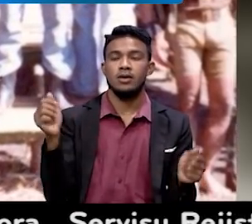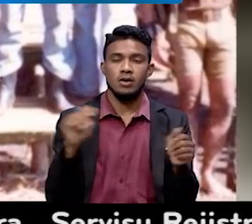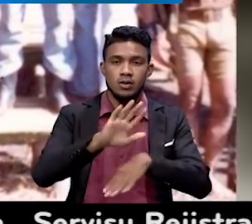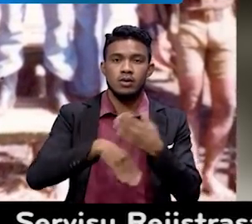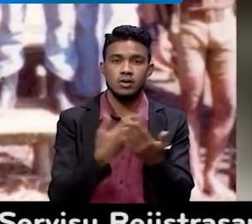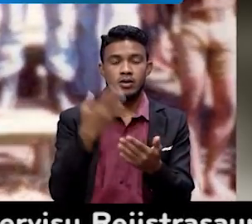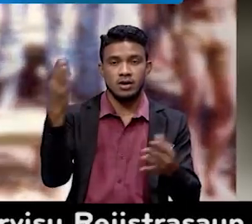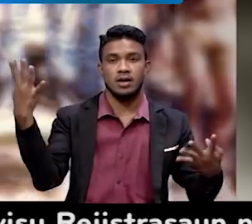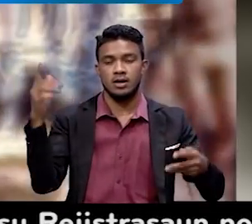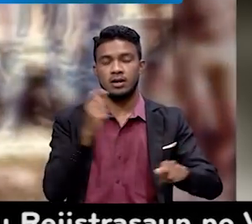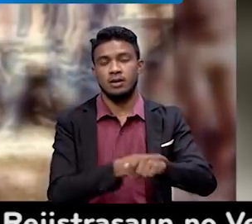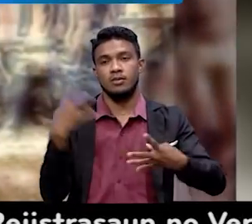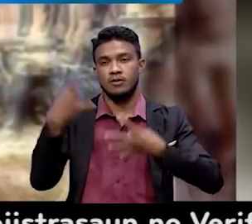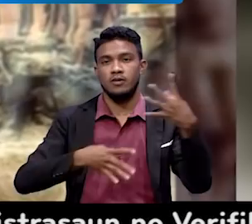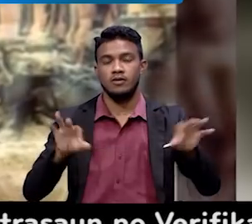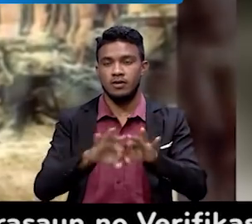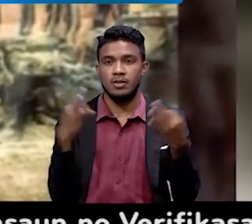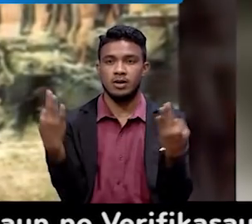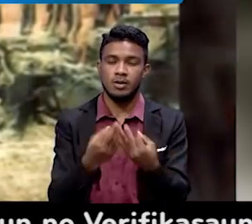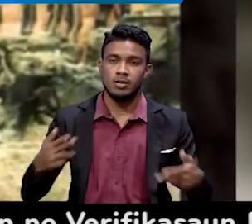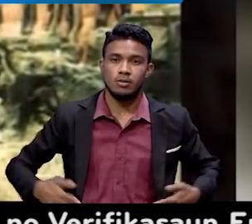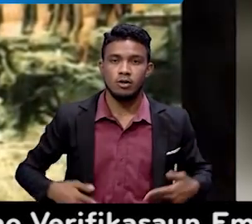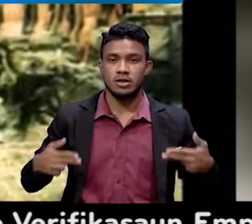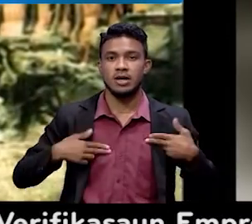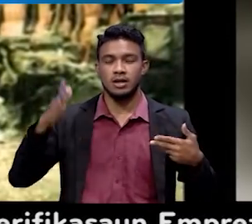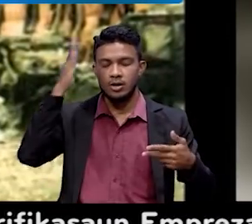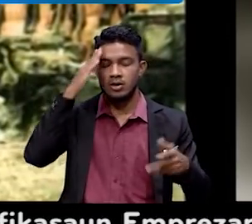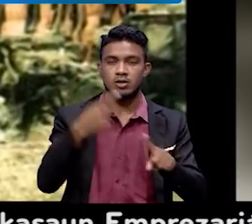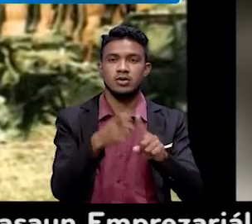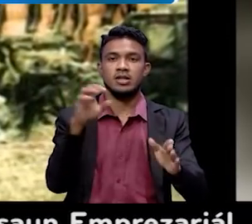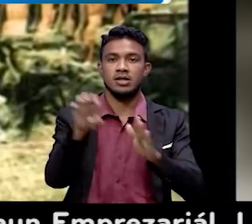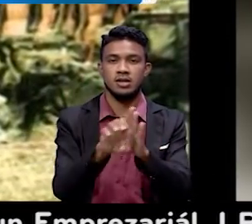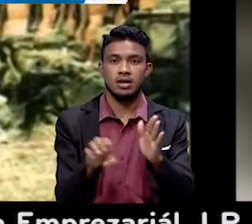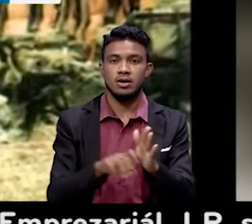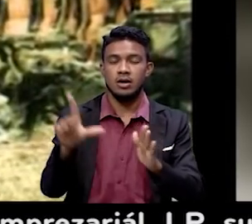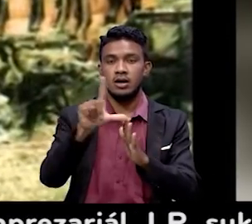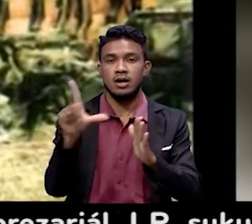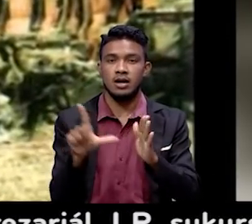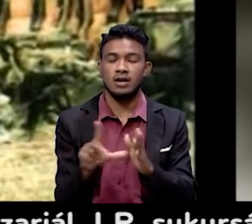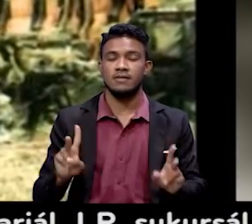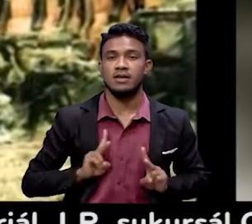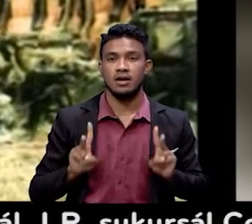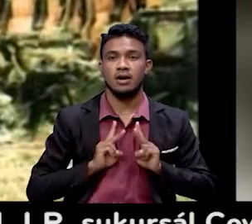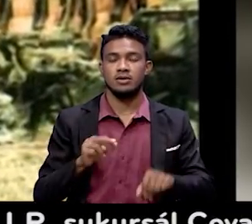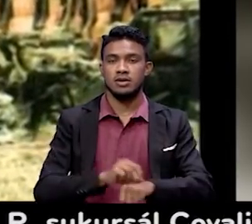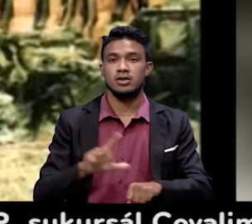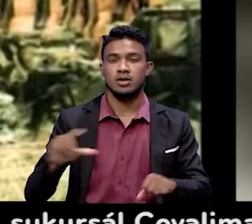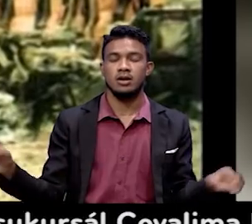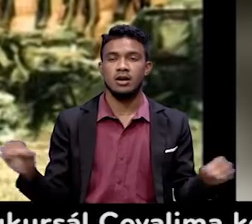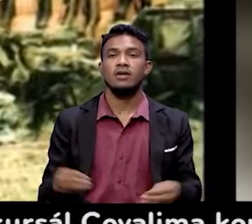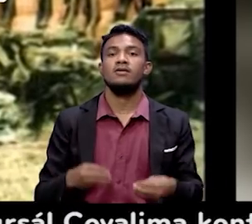sira nebe morish, hetan det rekunya sementu ba ema ida, tamba lei kompetente libertasau nasional la